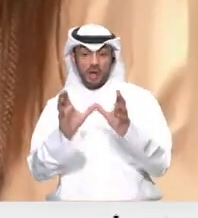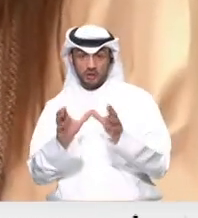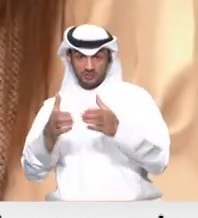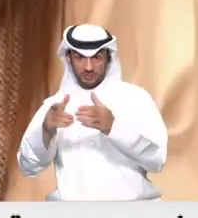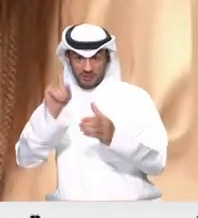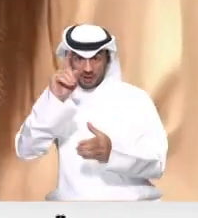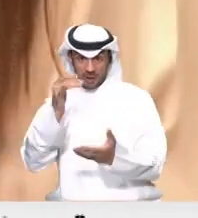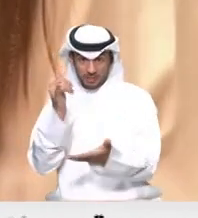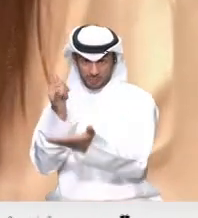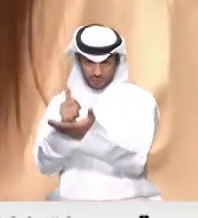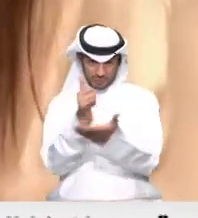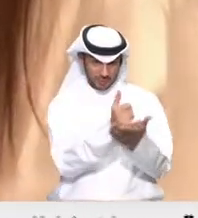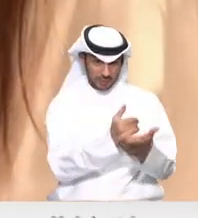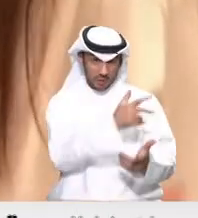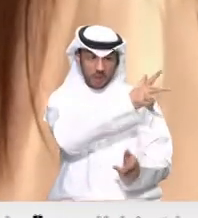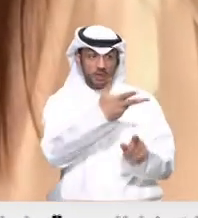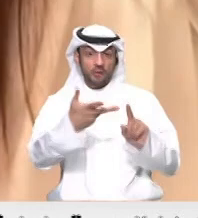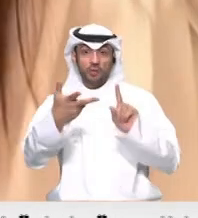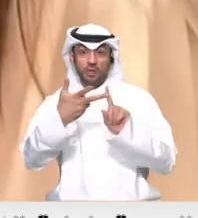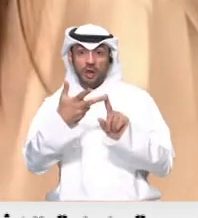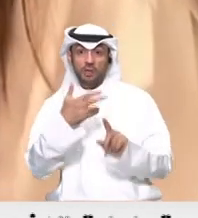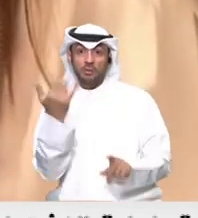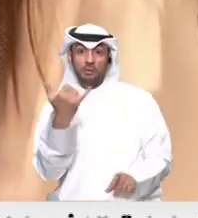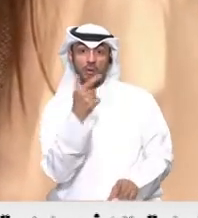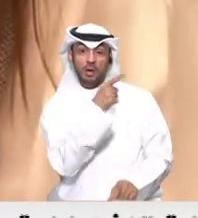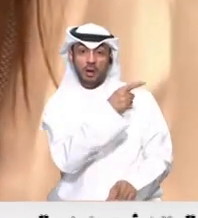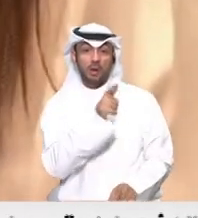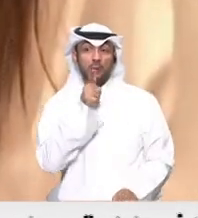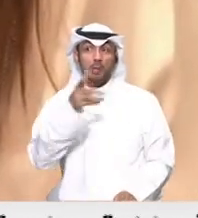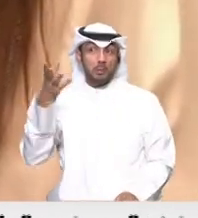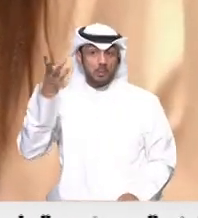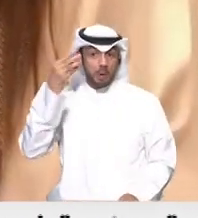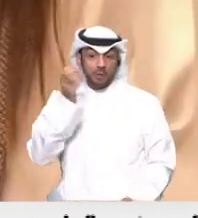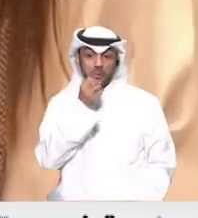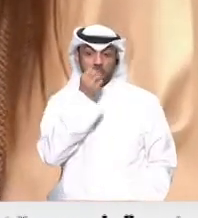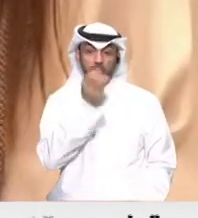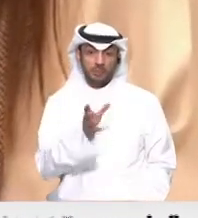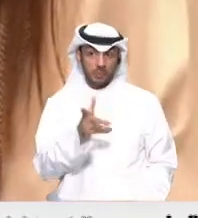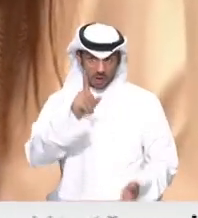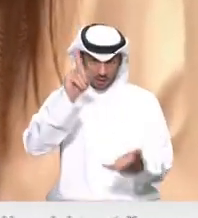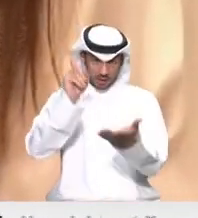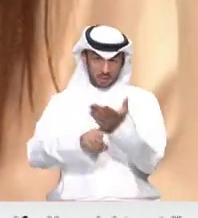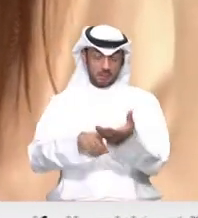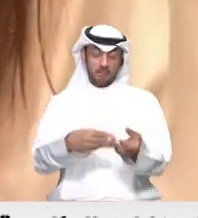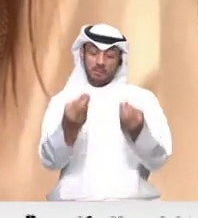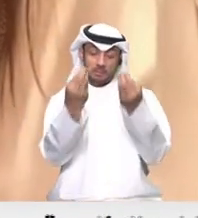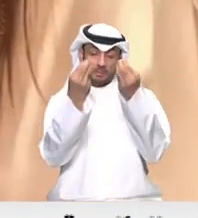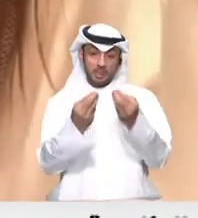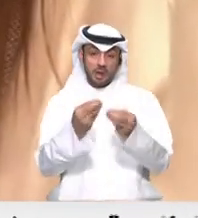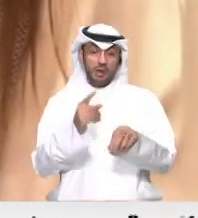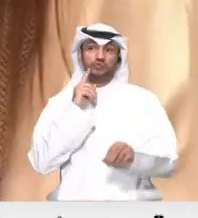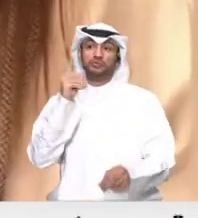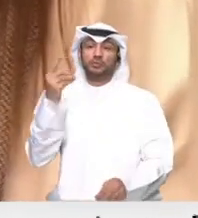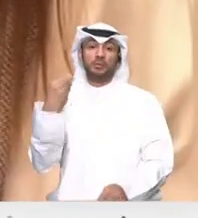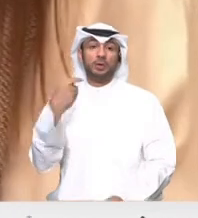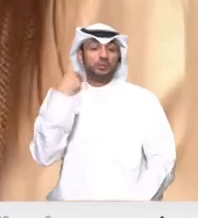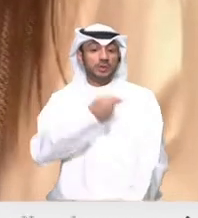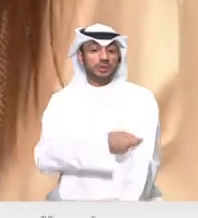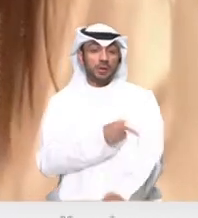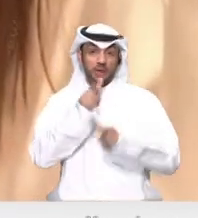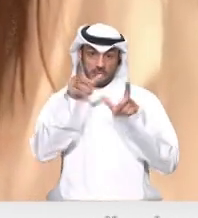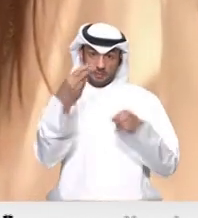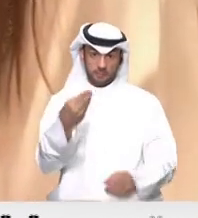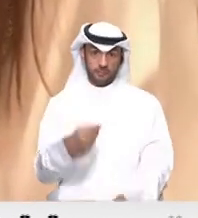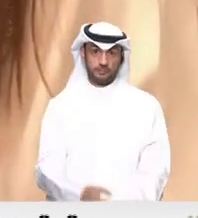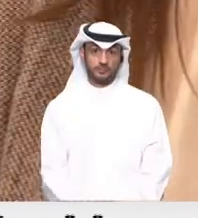بحسب المعلومات، لكن أعود وأكرر أن هذه المعلومات أيضا لم تؤكد حتى الساعة. نعم، لكن ماذا